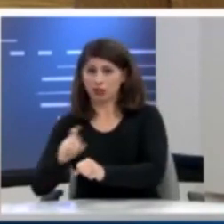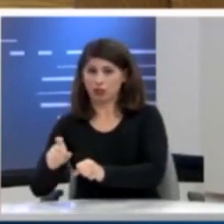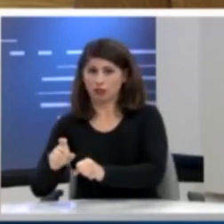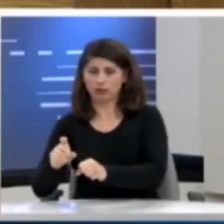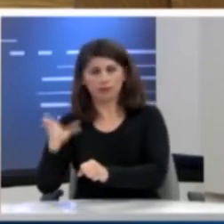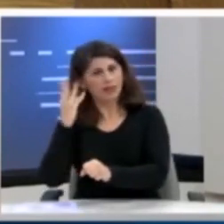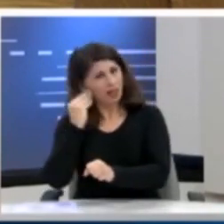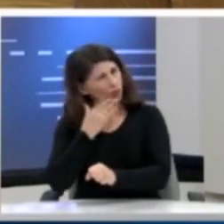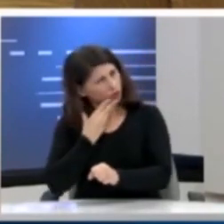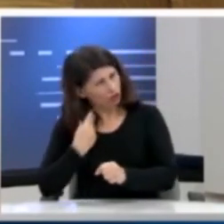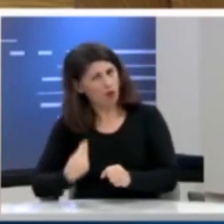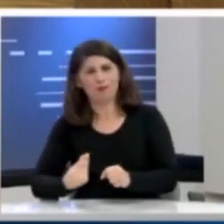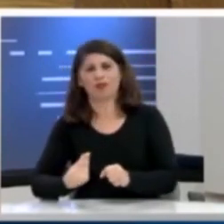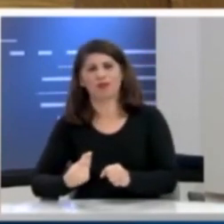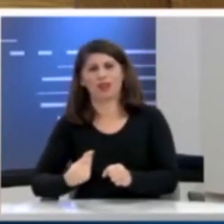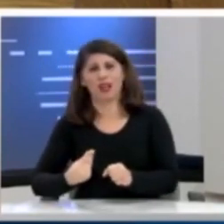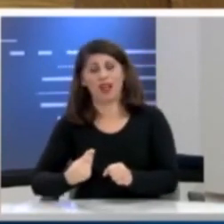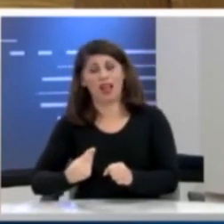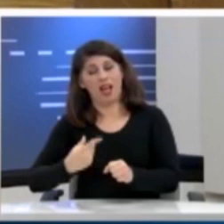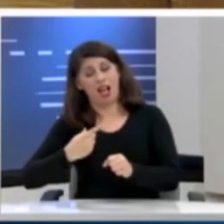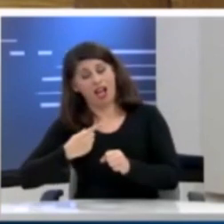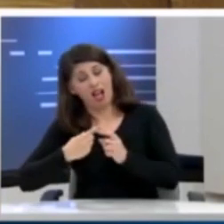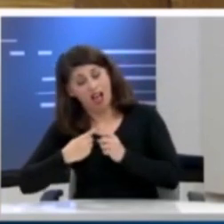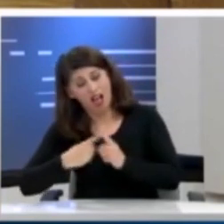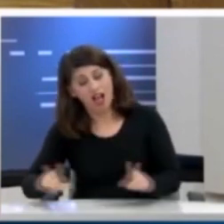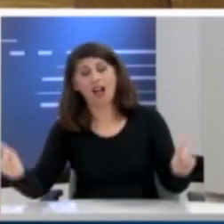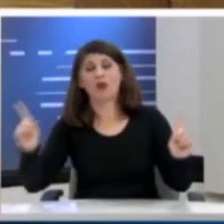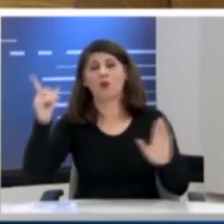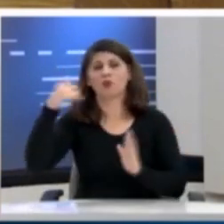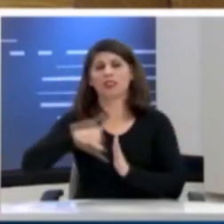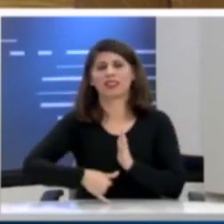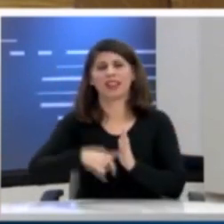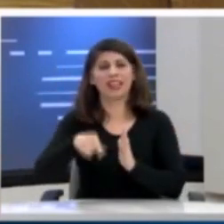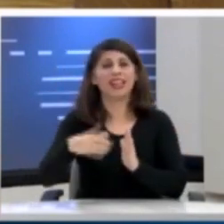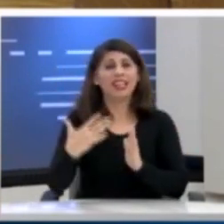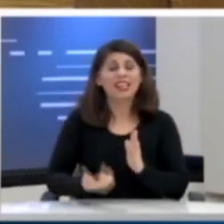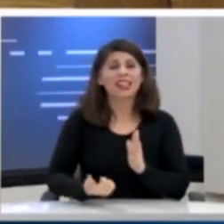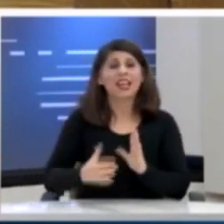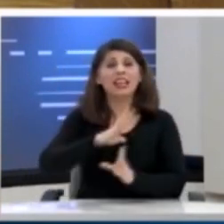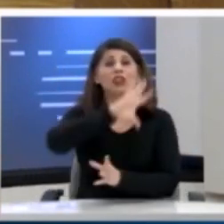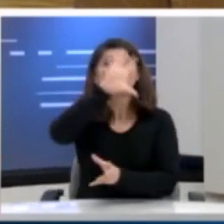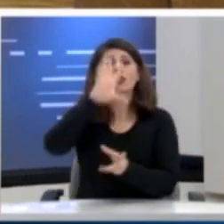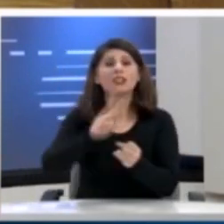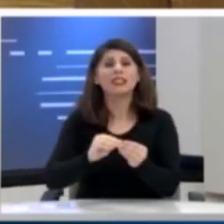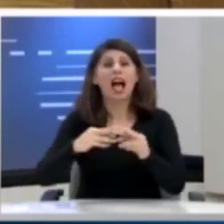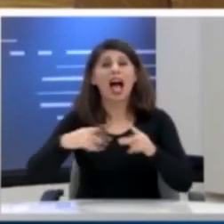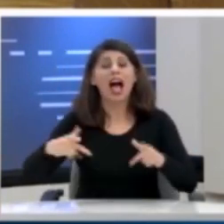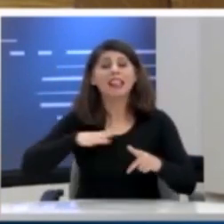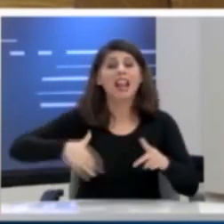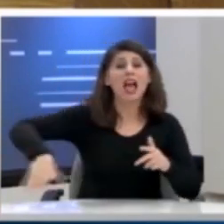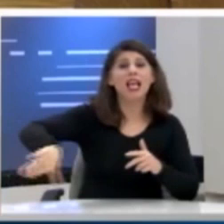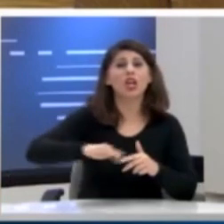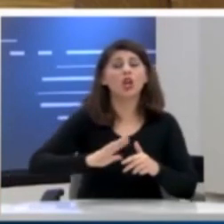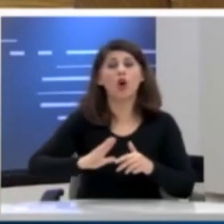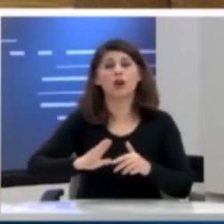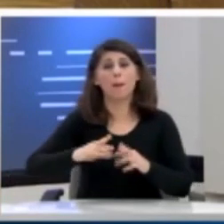ζωής. Ακούγεται ωραία. Άλλο είναι όμως η ουσία. Πρόκειται για το σύνολο των αντιλαϊκών μέτρων